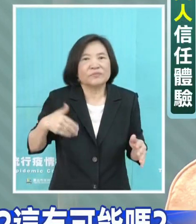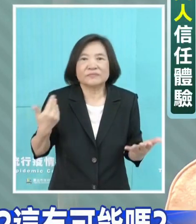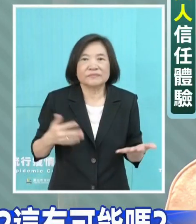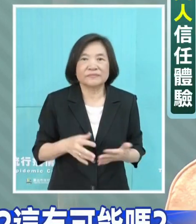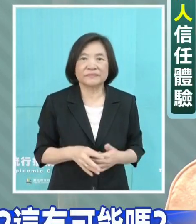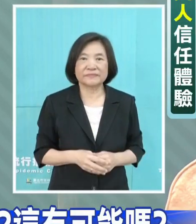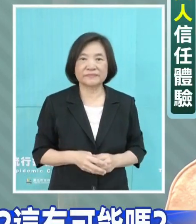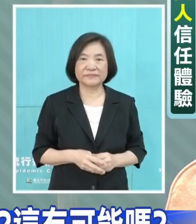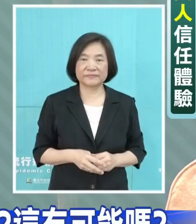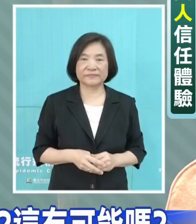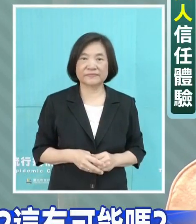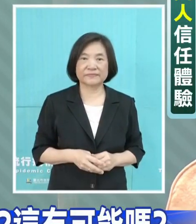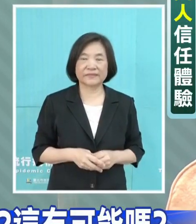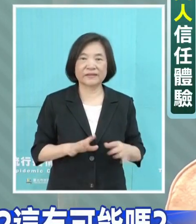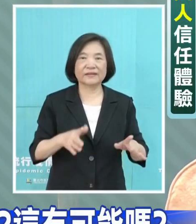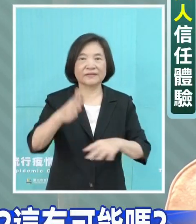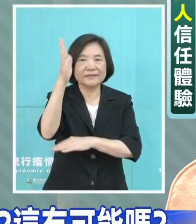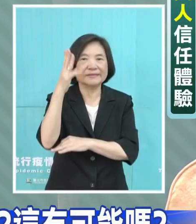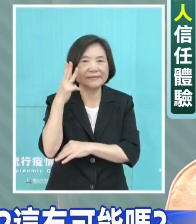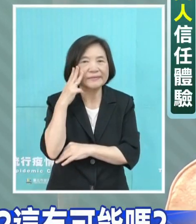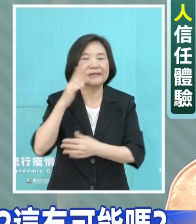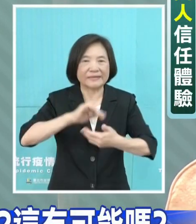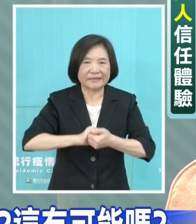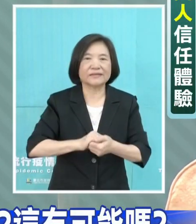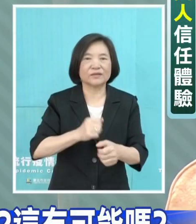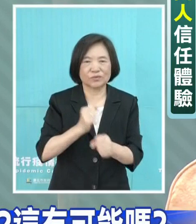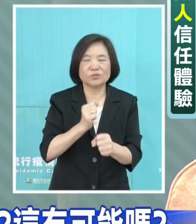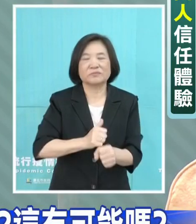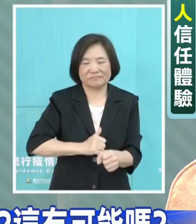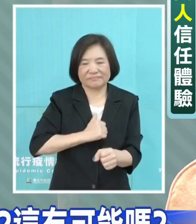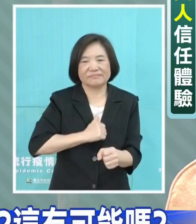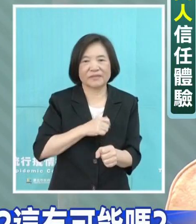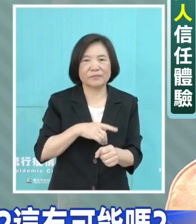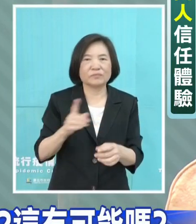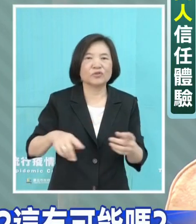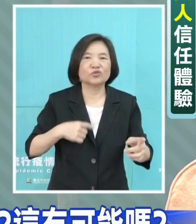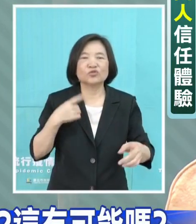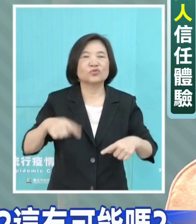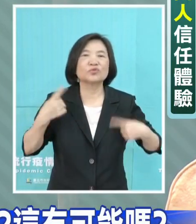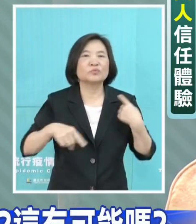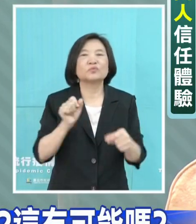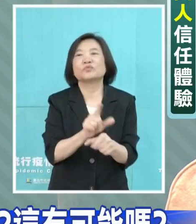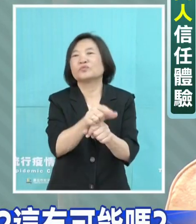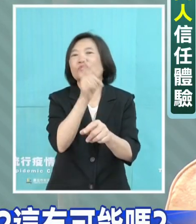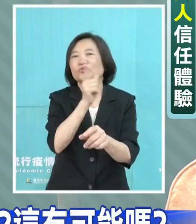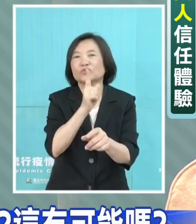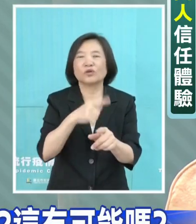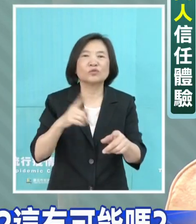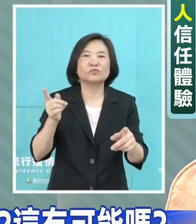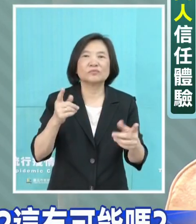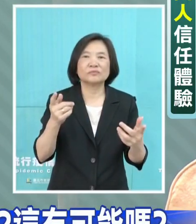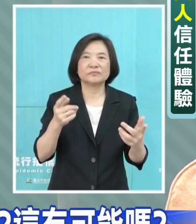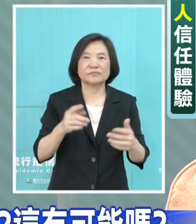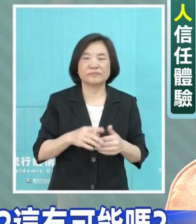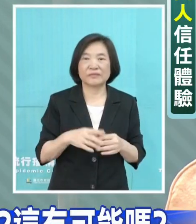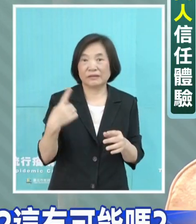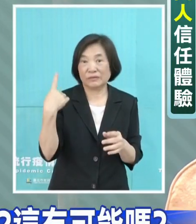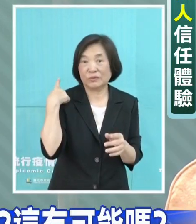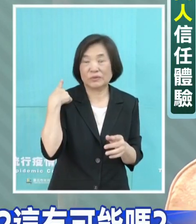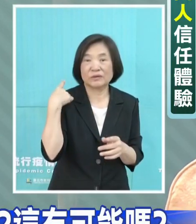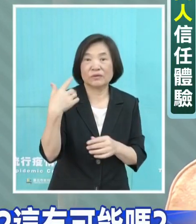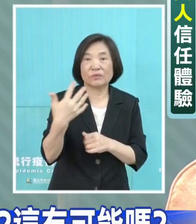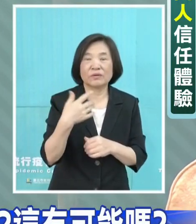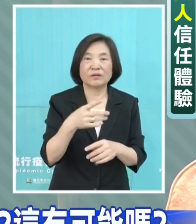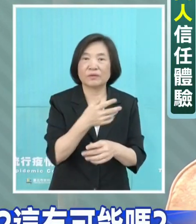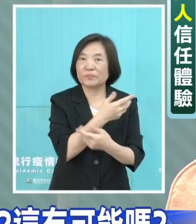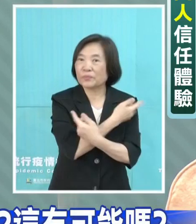候哦，政治还是要务实的哈，不要乱喊价。像刚才那像昨天讲那个题目，如果不